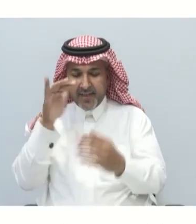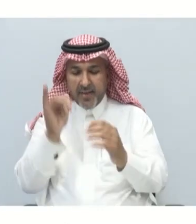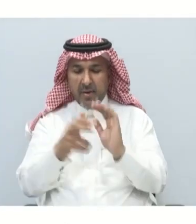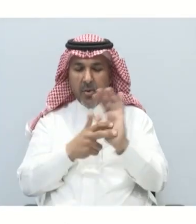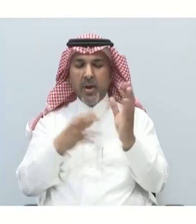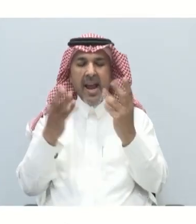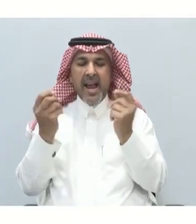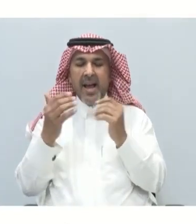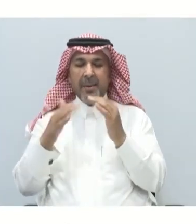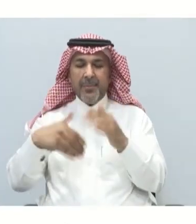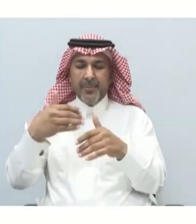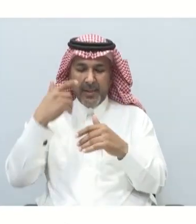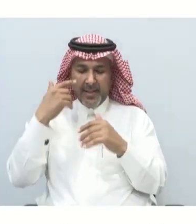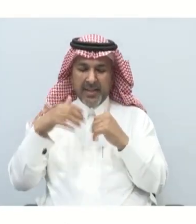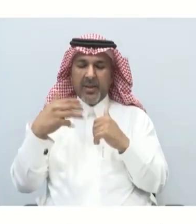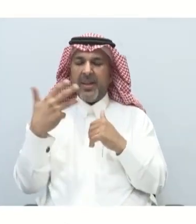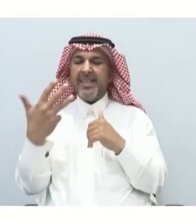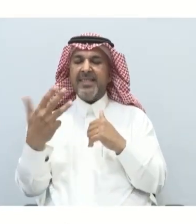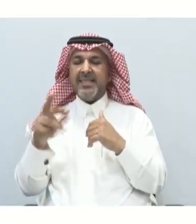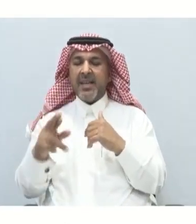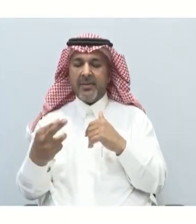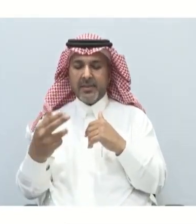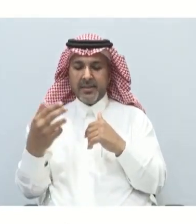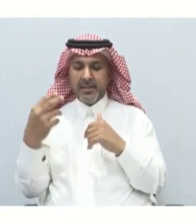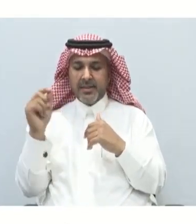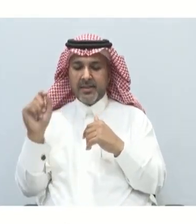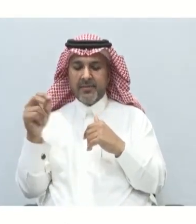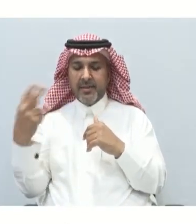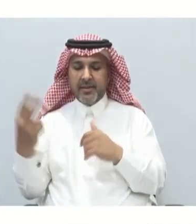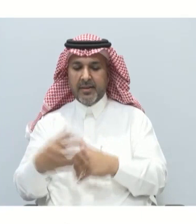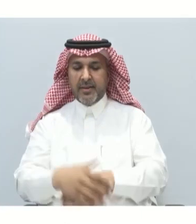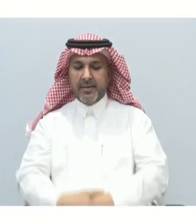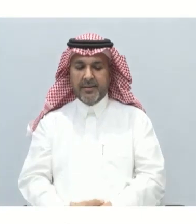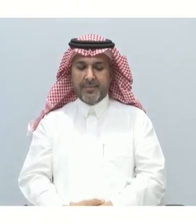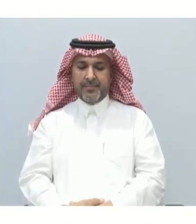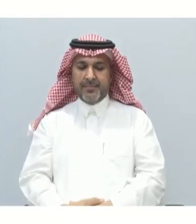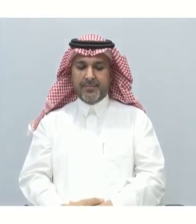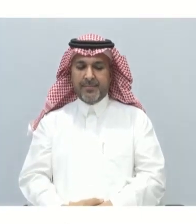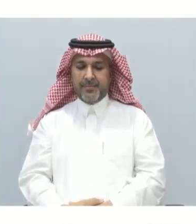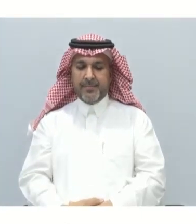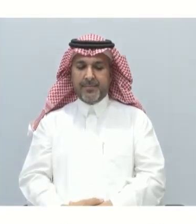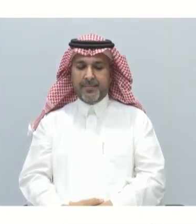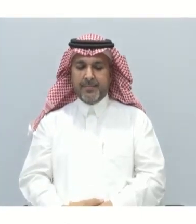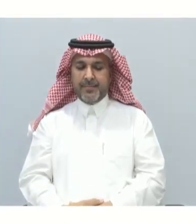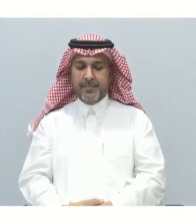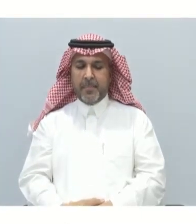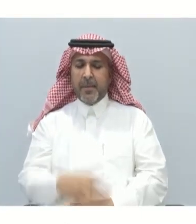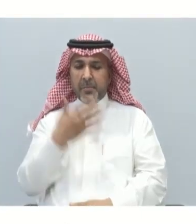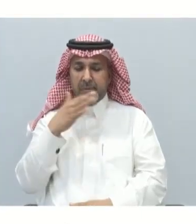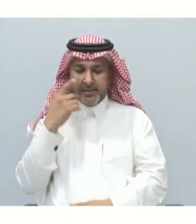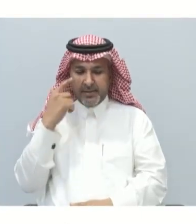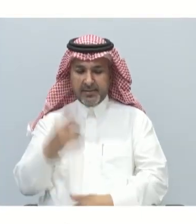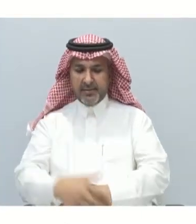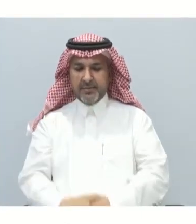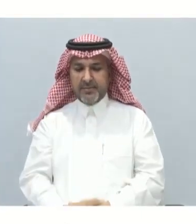المتوقع الاستهلاك الحلي المحلي المتوقع بهذه الصوره يعني العمليه شف ها بسيطه جدا